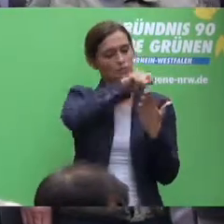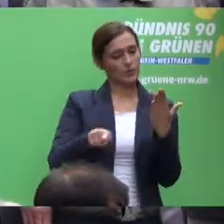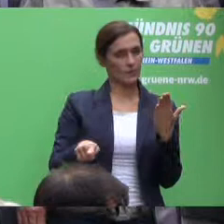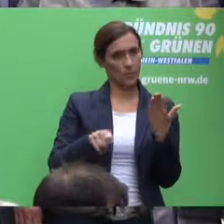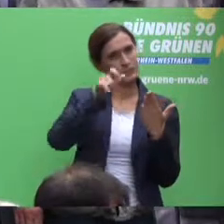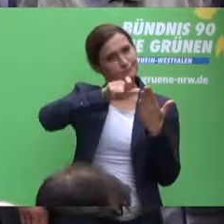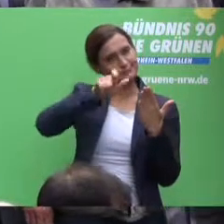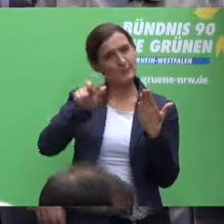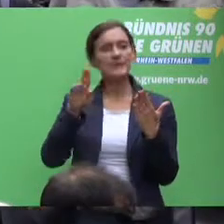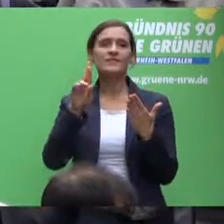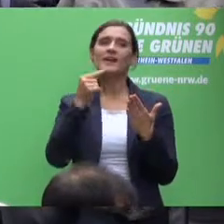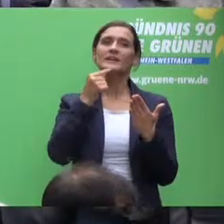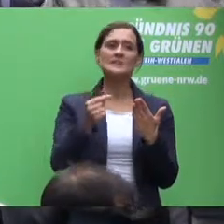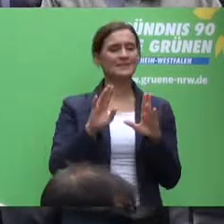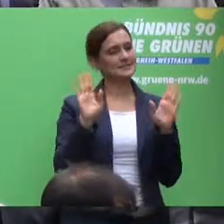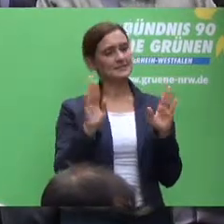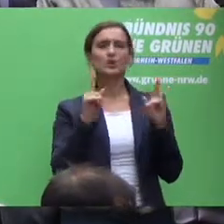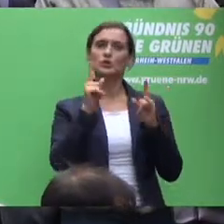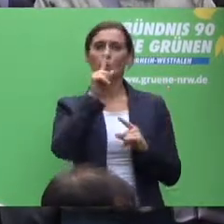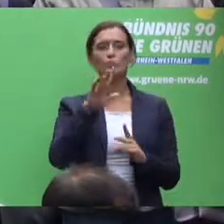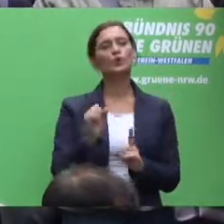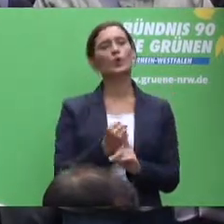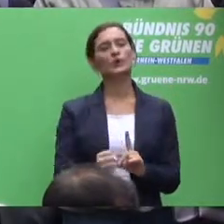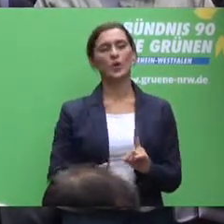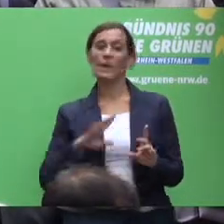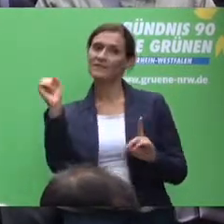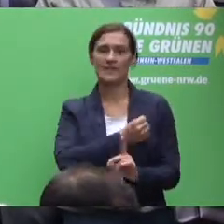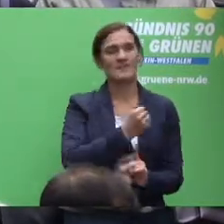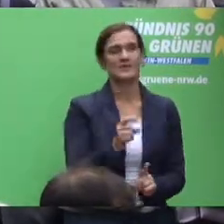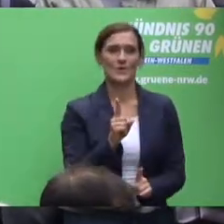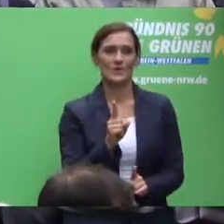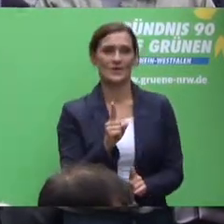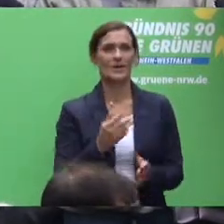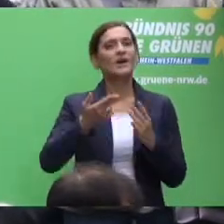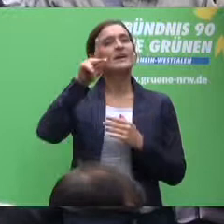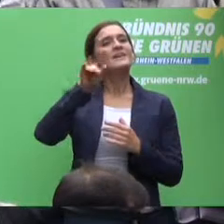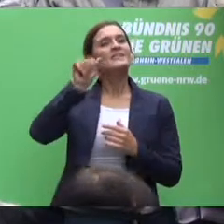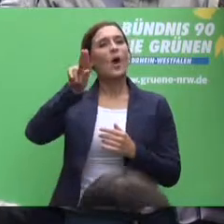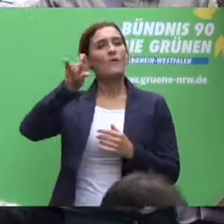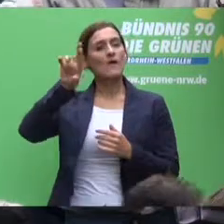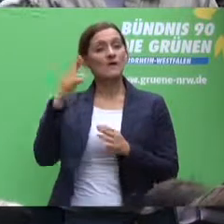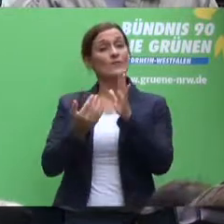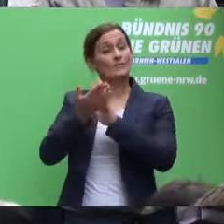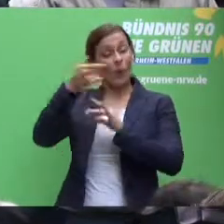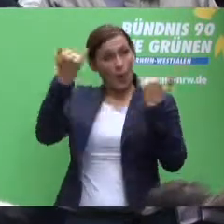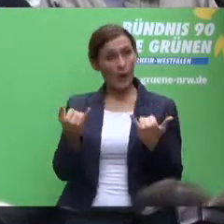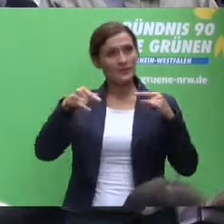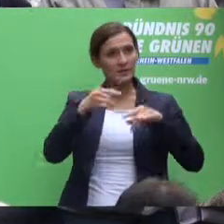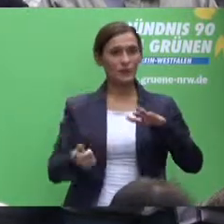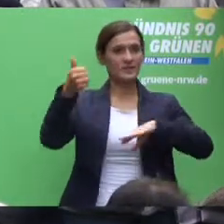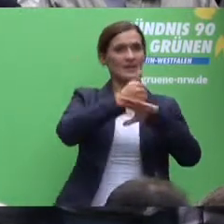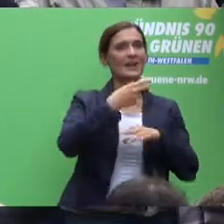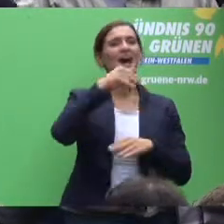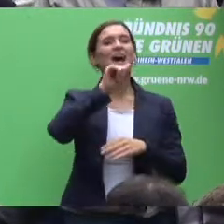dafür war, dass das weiterhin bloß Nötigung ist. Volker Kauder, heute Fraktionsvorsitzender. Gerda